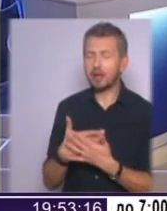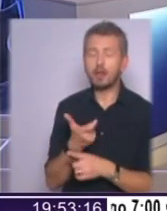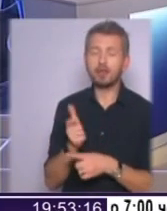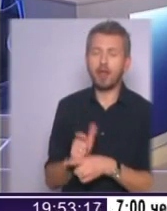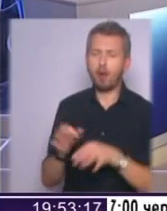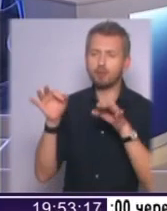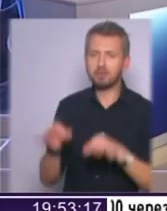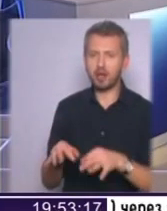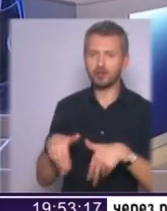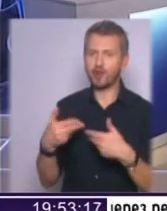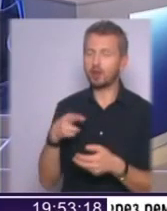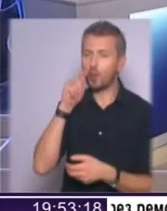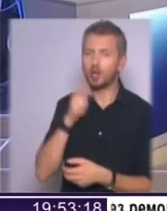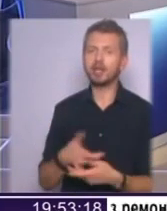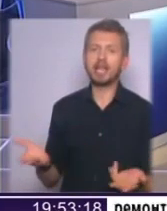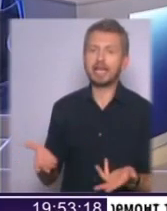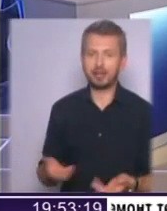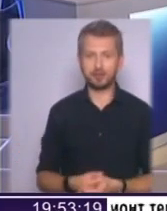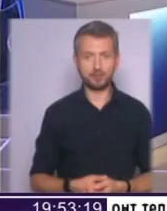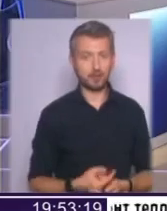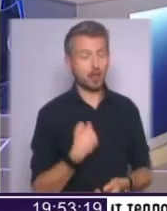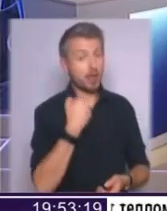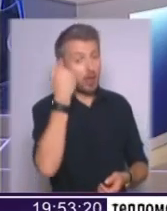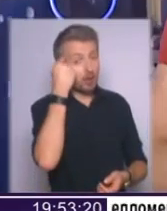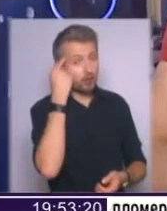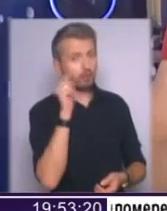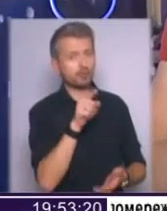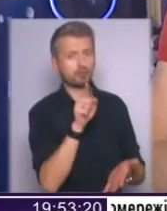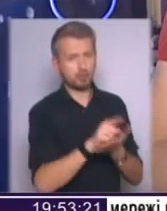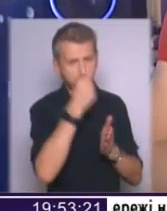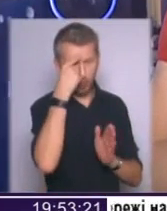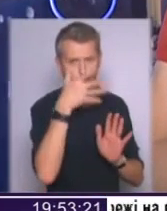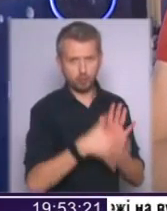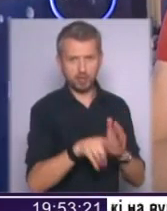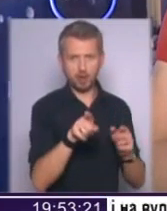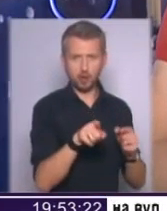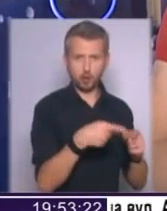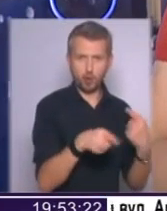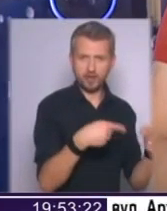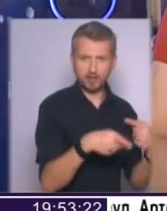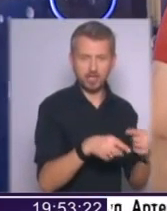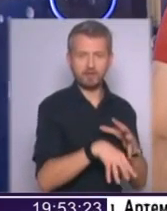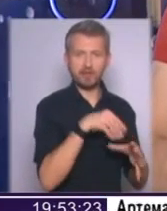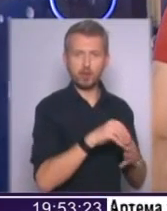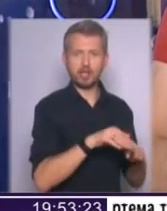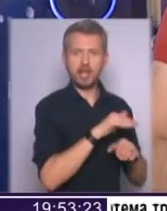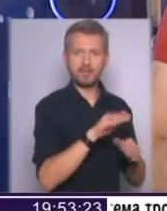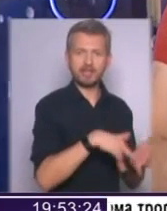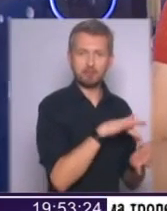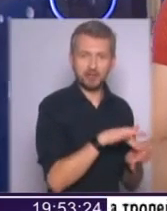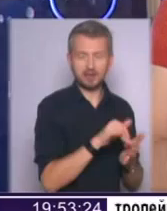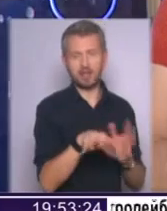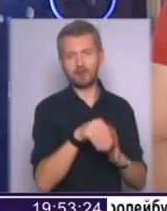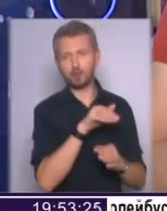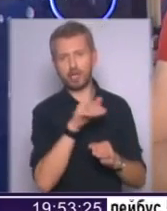варіант для України – це який? Я думаю, що тут ми маємо знов-таки розуміти, розрізняти вибори на рівні міст і вибори на рівні сіл